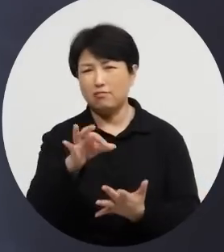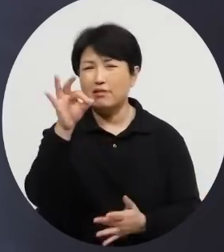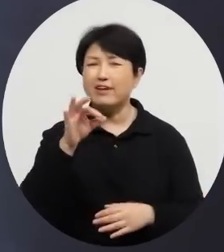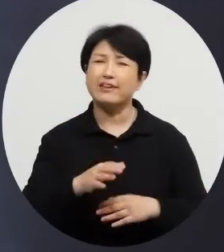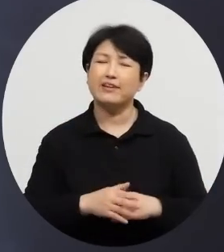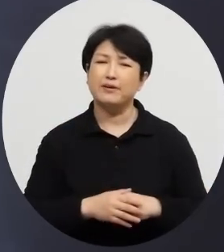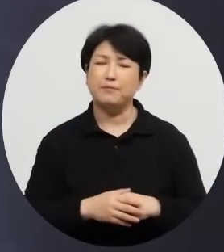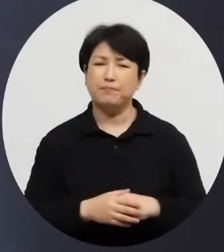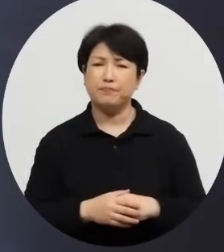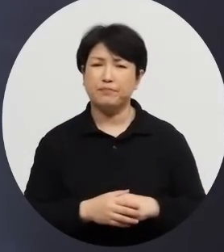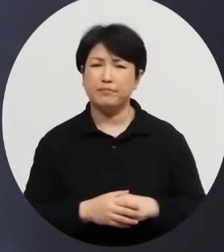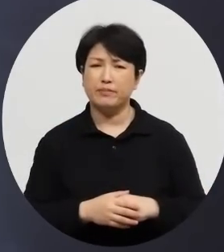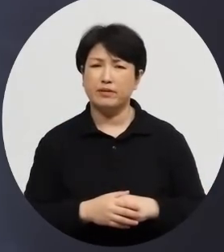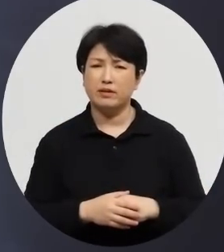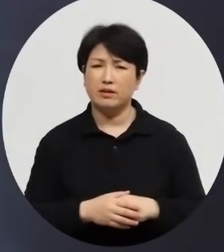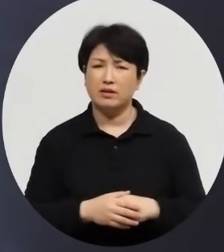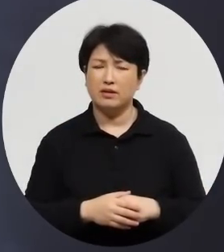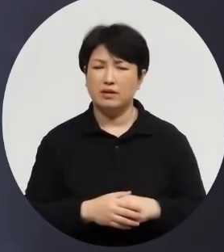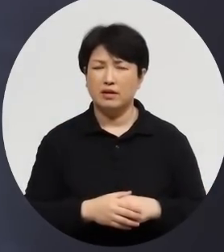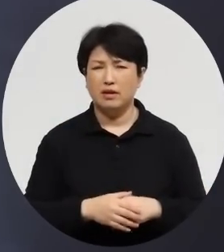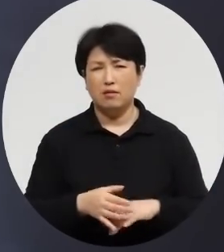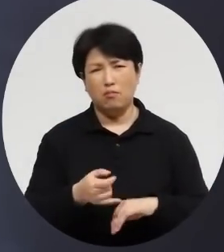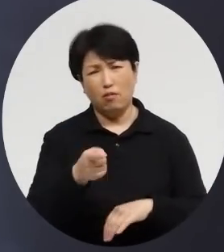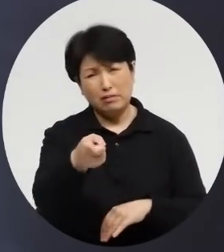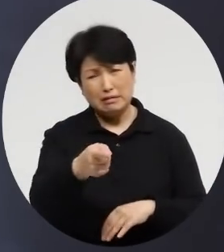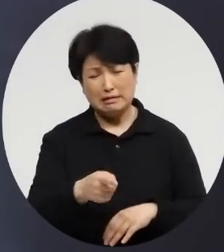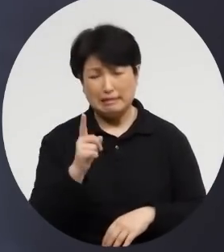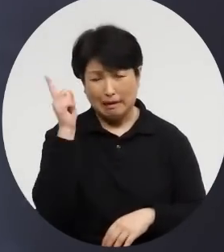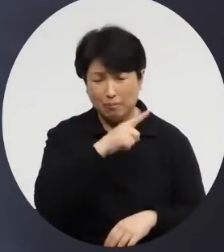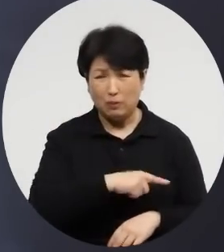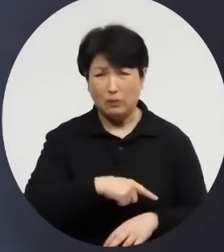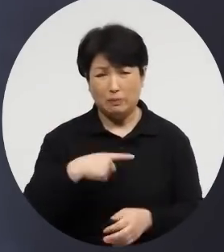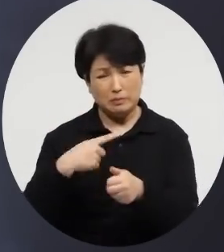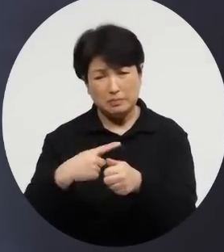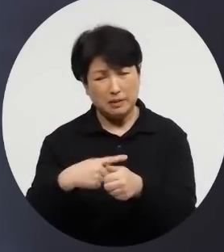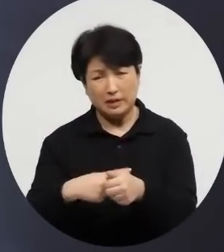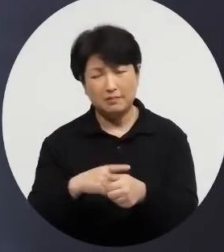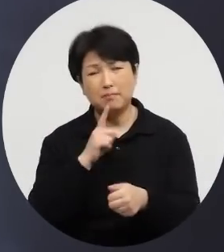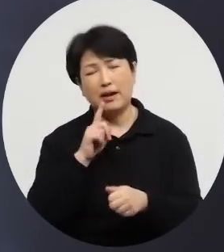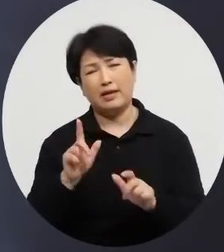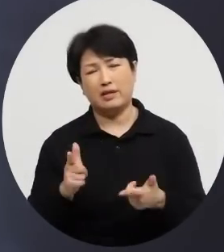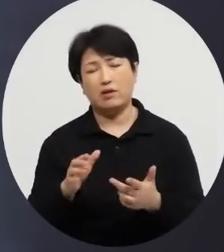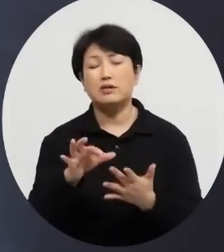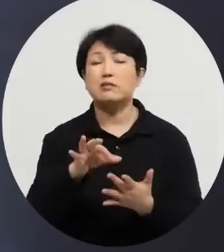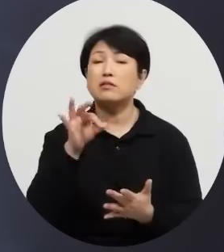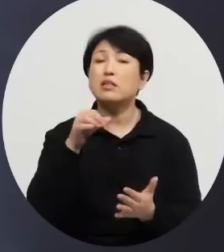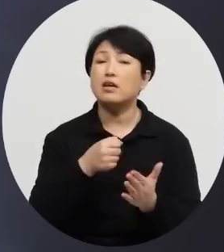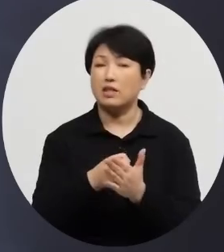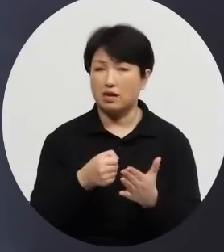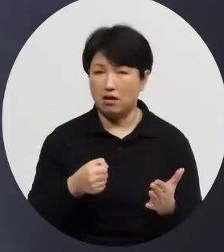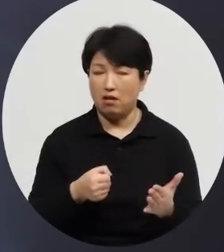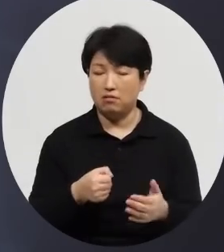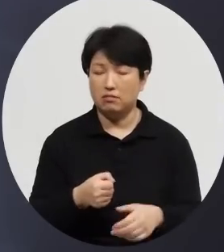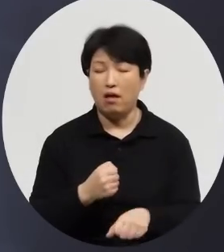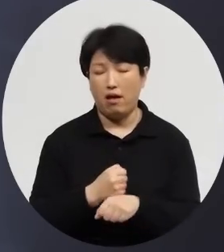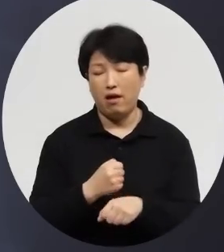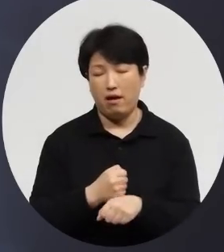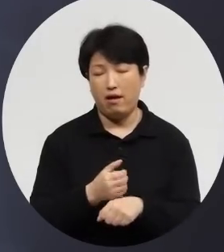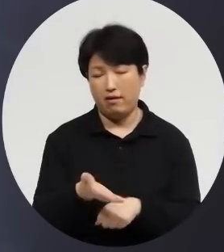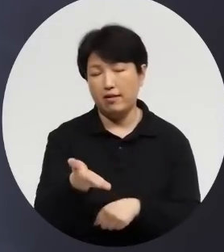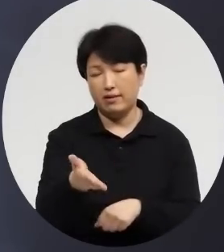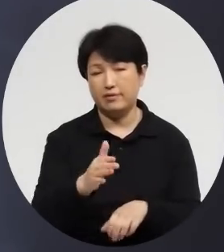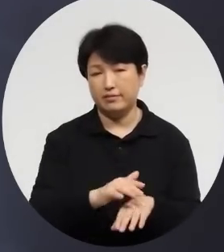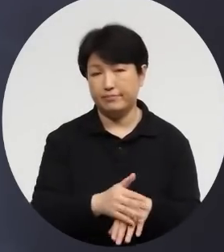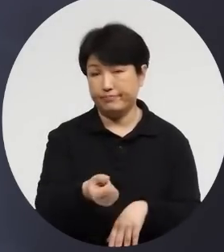그런 걸뭐 하지 마라 나쁘다 이런 얘기는 안 해요. 그건 선택이니까 자기가 해보는 건